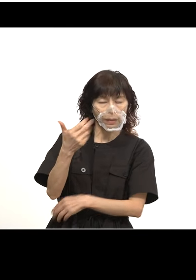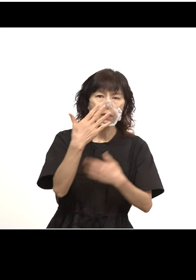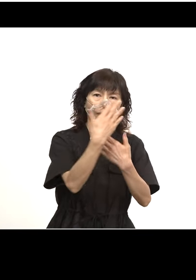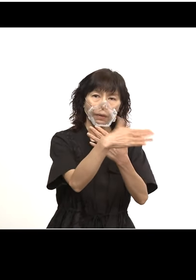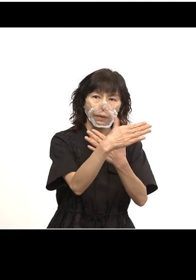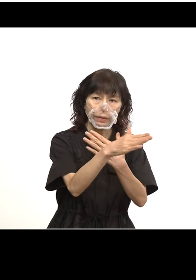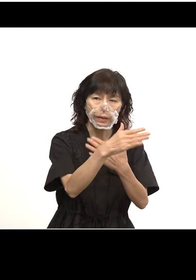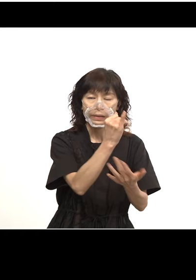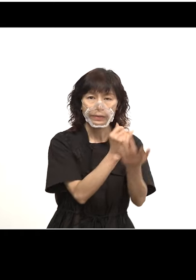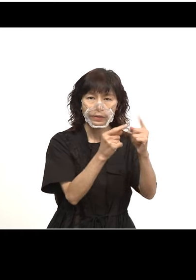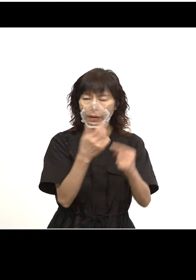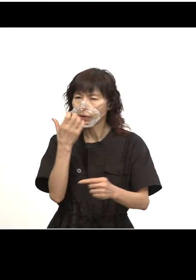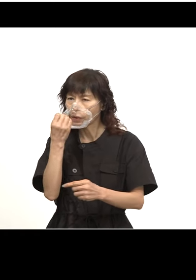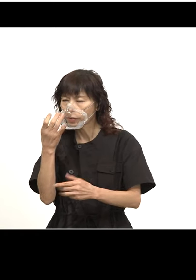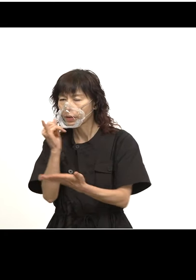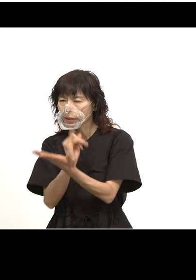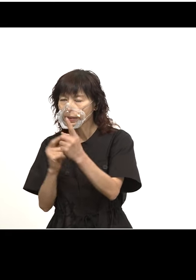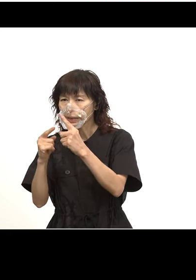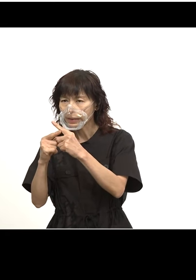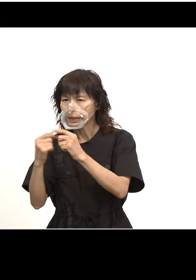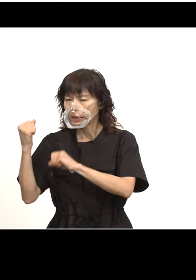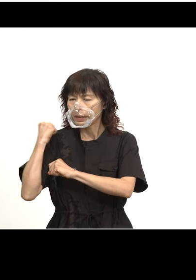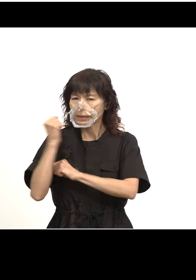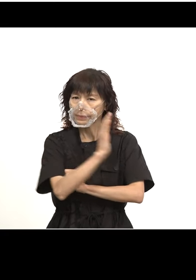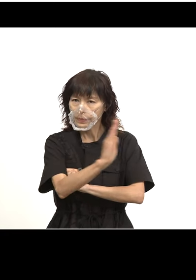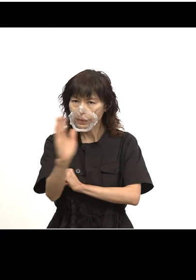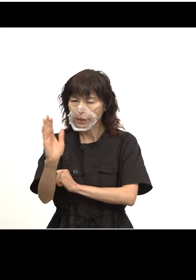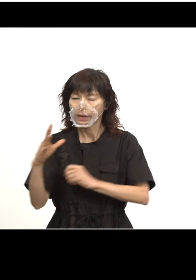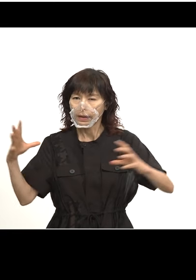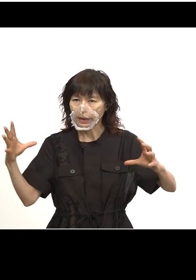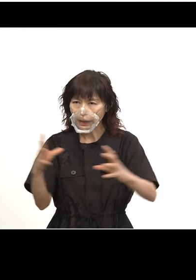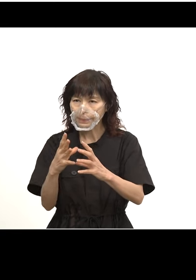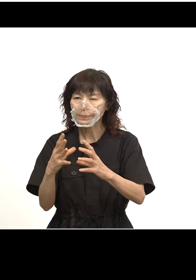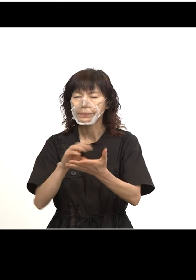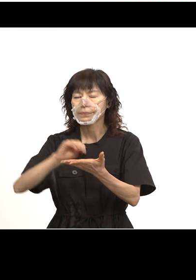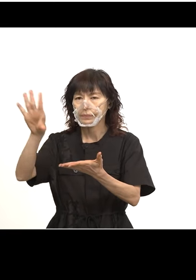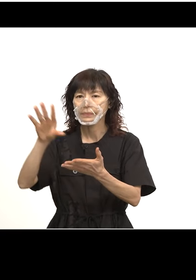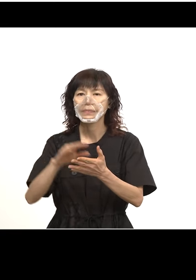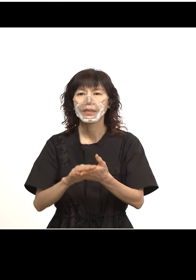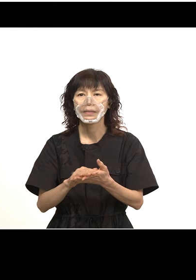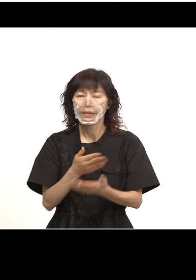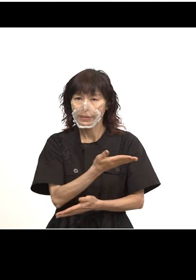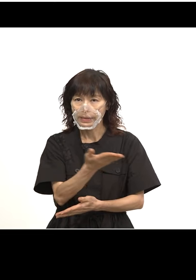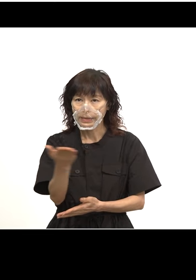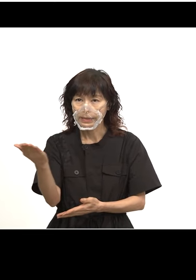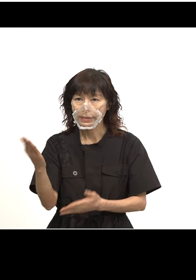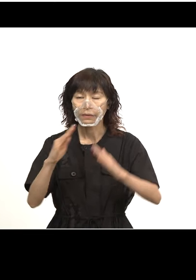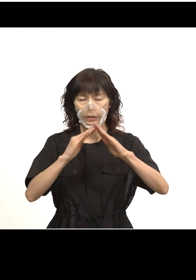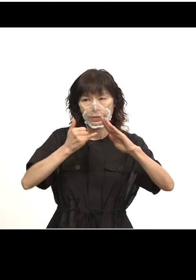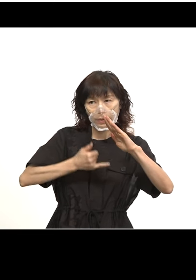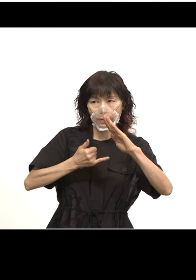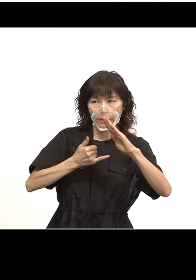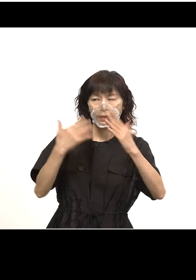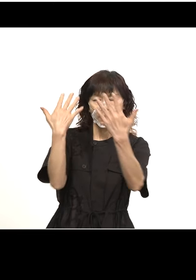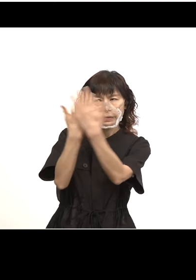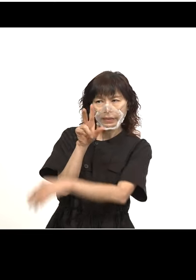同埋本地嘅唔同能力嘅艺术家嘅作品。等到大家可以足不出户